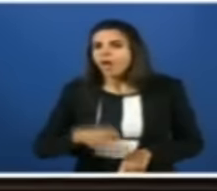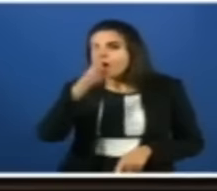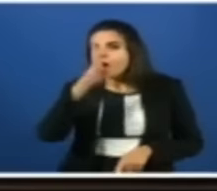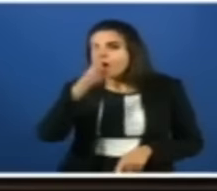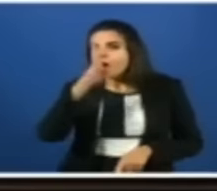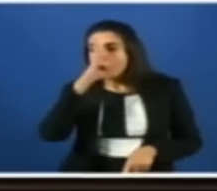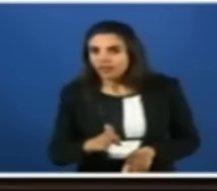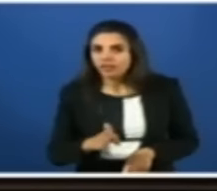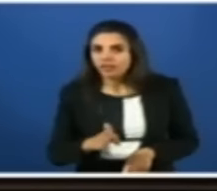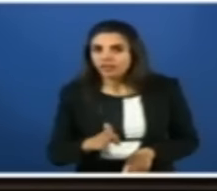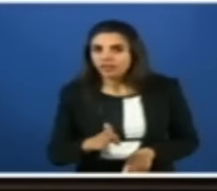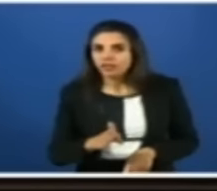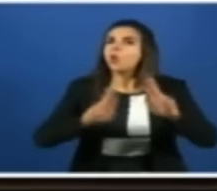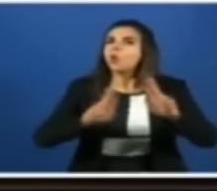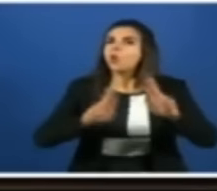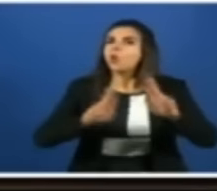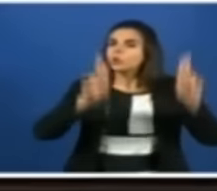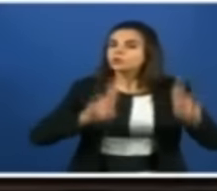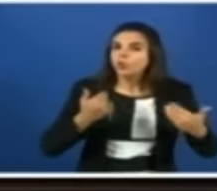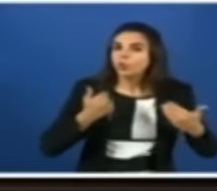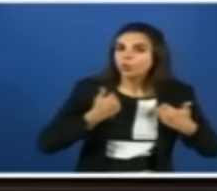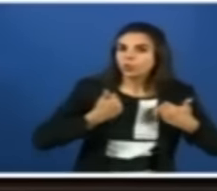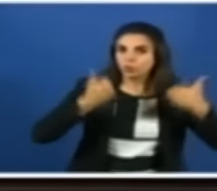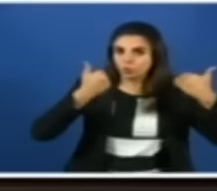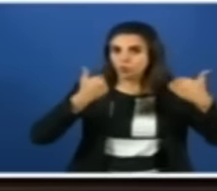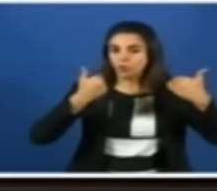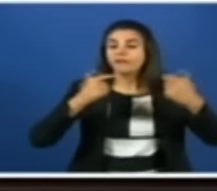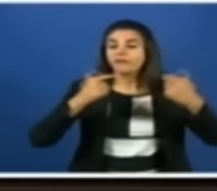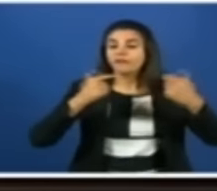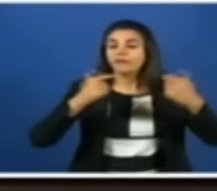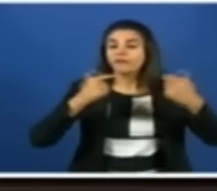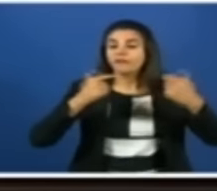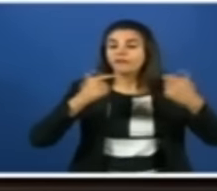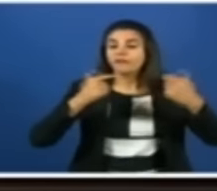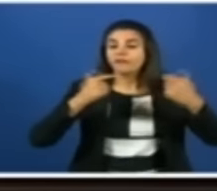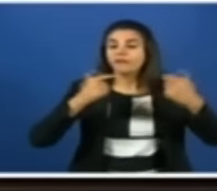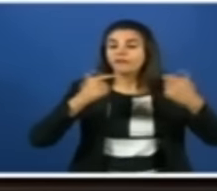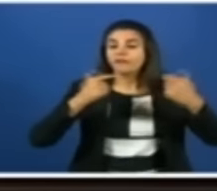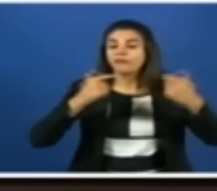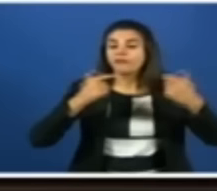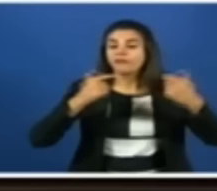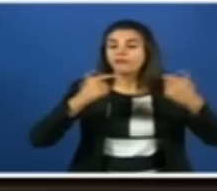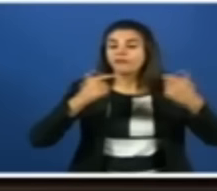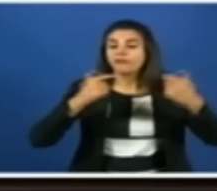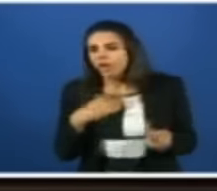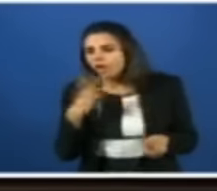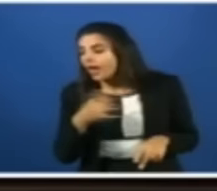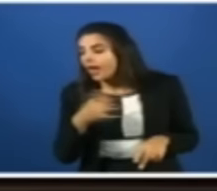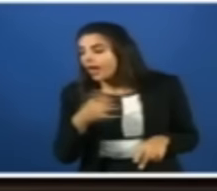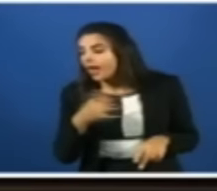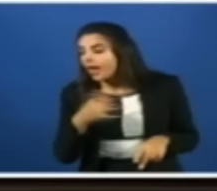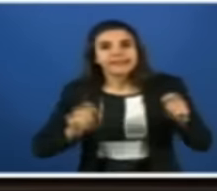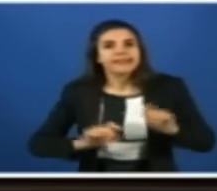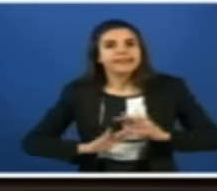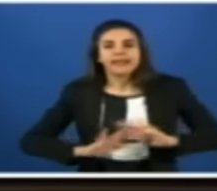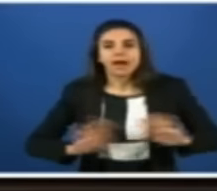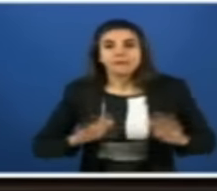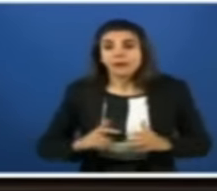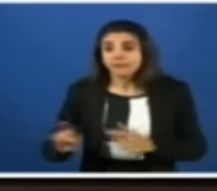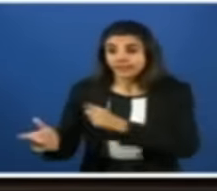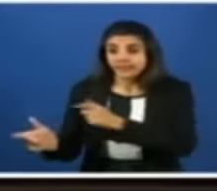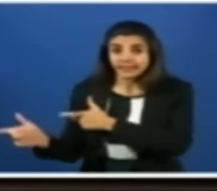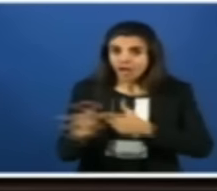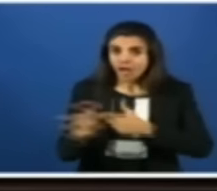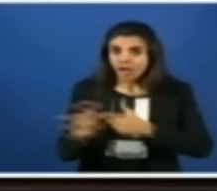adaletten, uluslararası hukuktan ve meşruiyetten ayrılmadan terörle